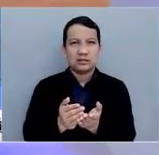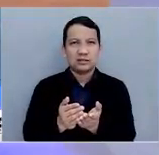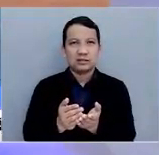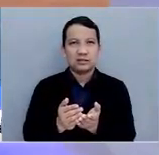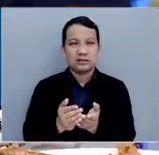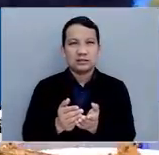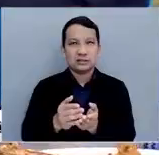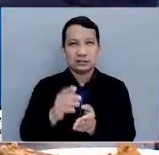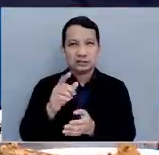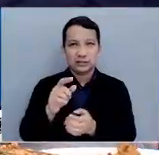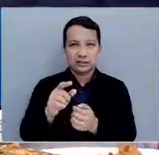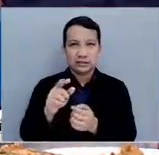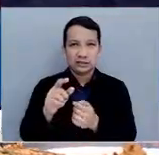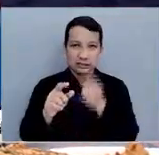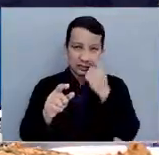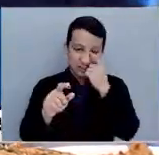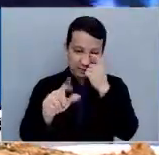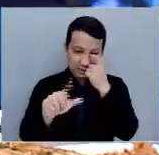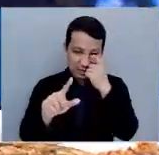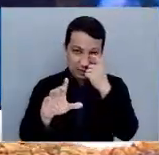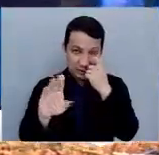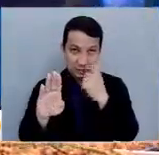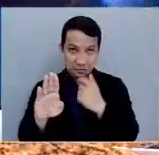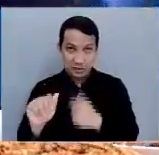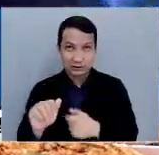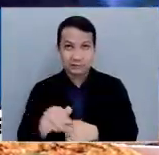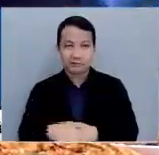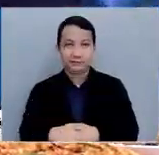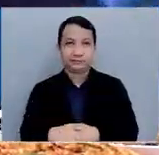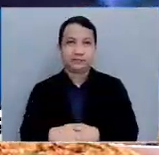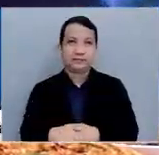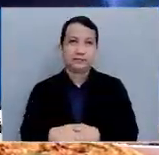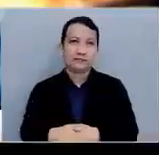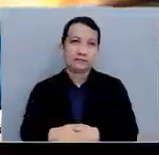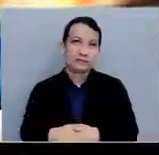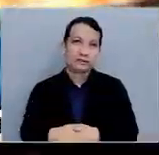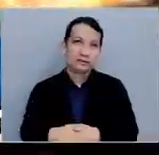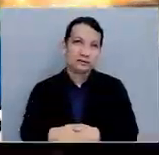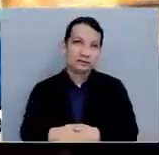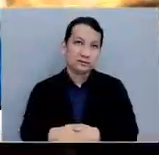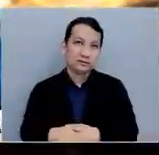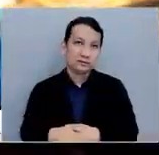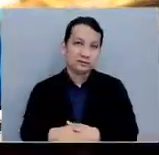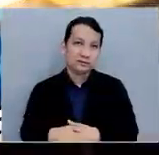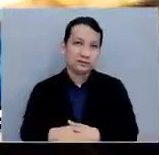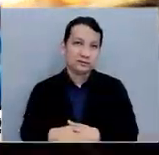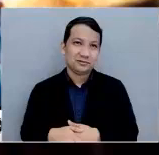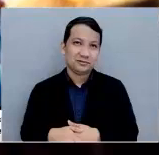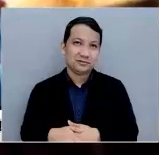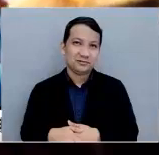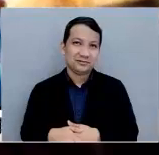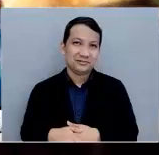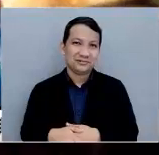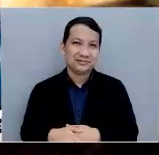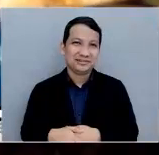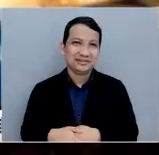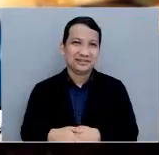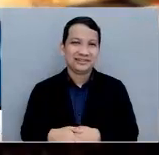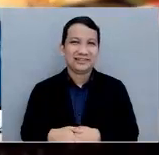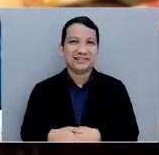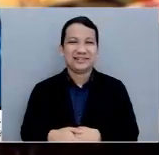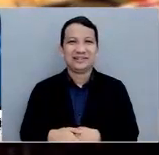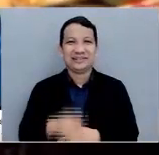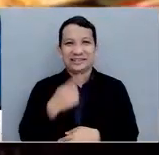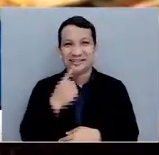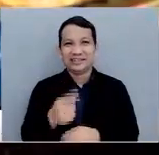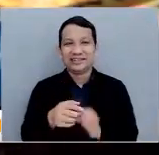ano. Sa talaba. Opo. So, ito, pero yung... Pinagtawa ng direct. Salamat, direct. Talaga salamat.